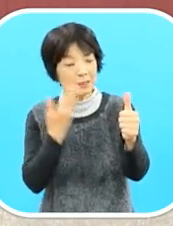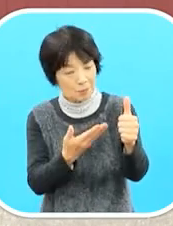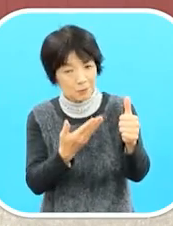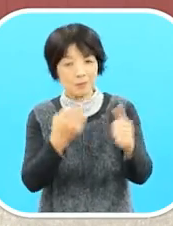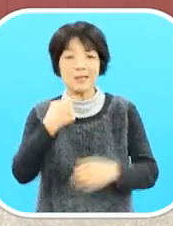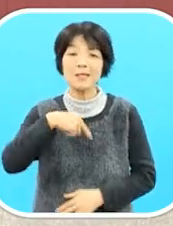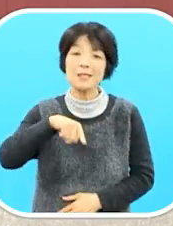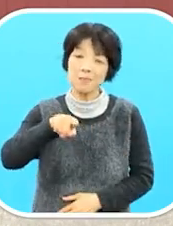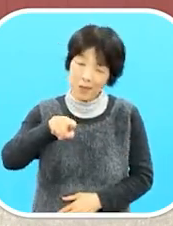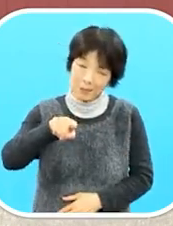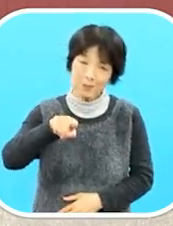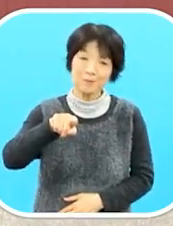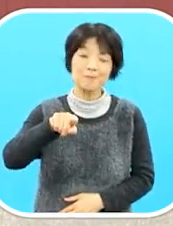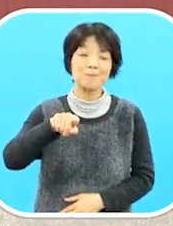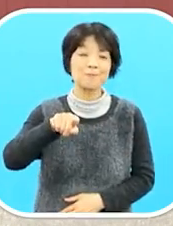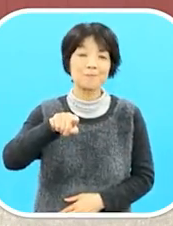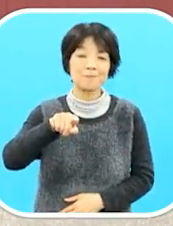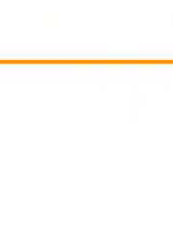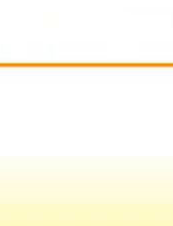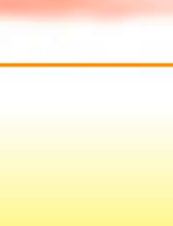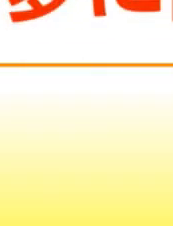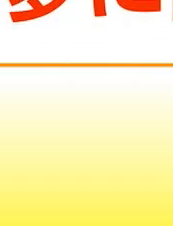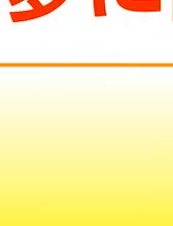速行ってきます。